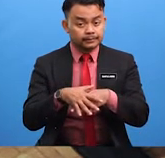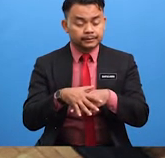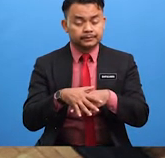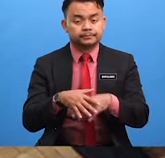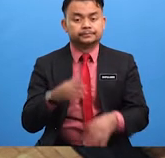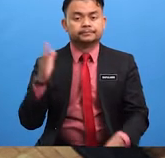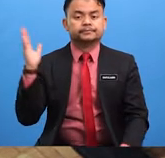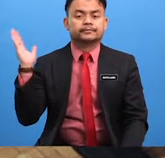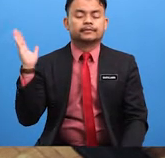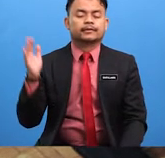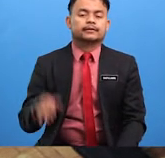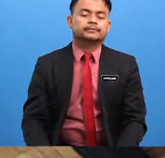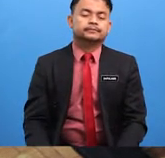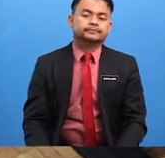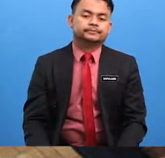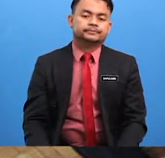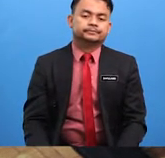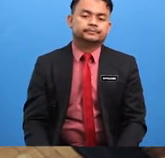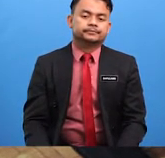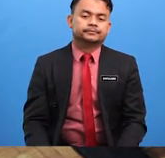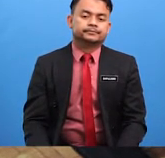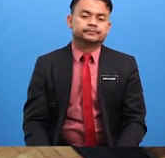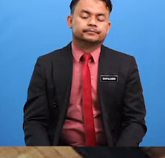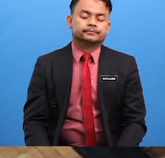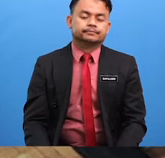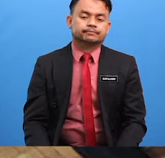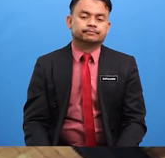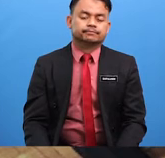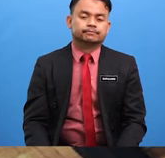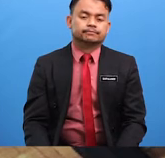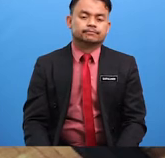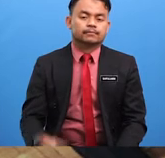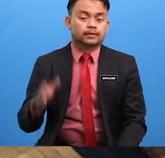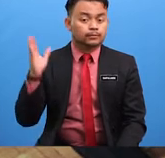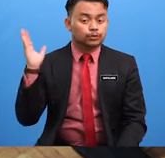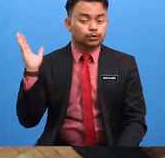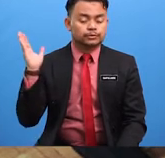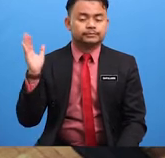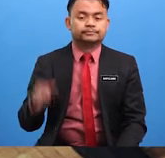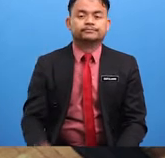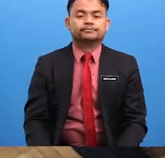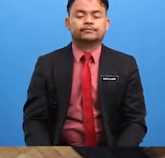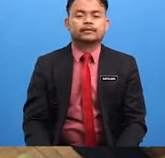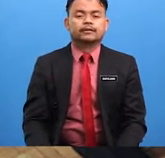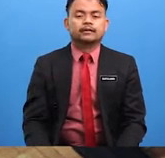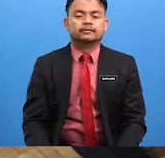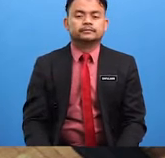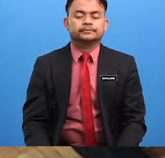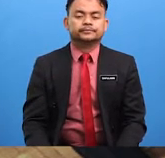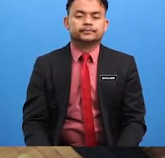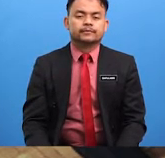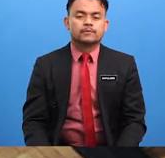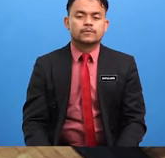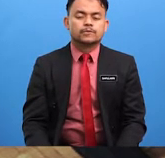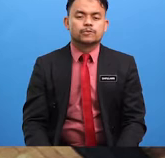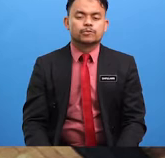dan hiasan dinding. Jenis anyaman ialah anyaman buluh. Bahan ialah jenis-jenis buluh yang sesuai.